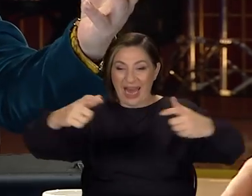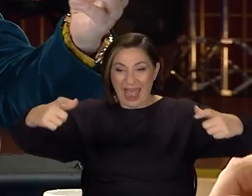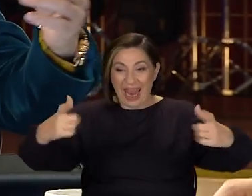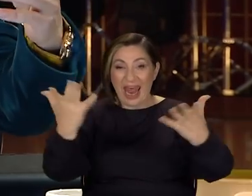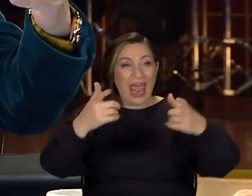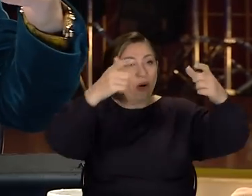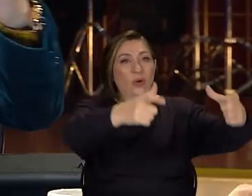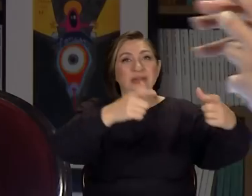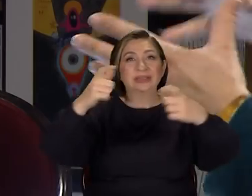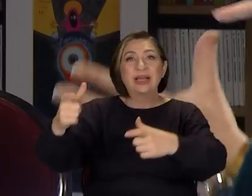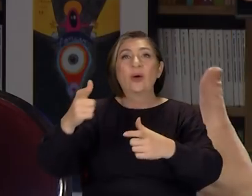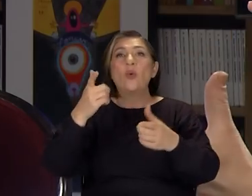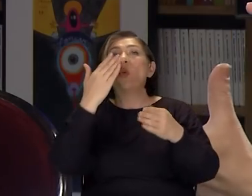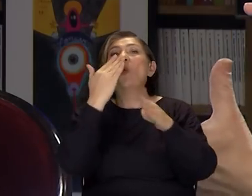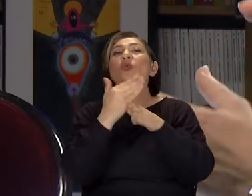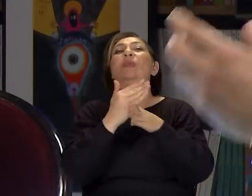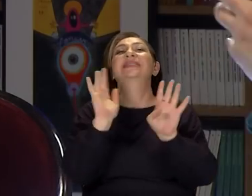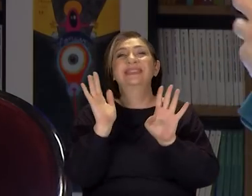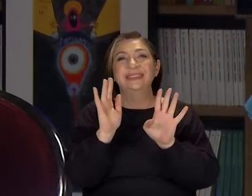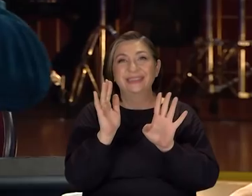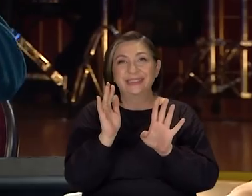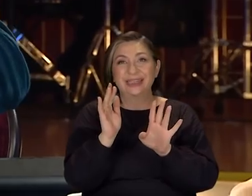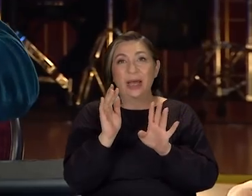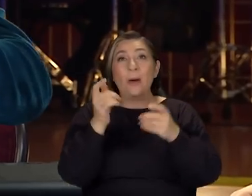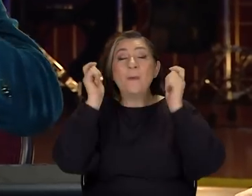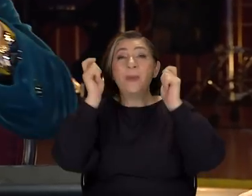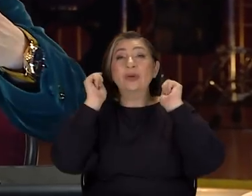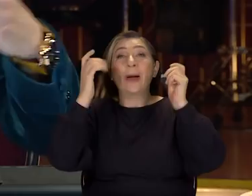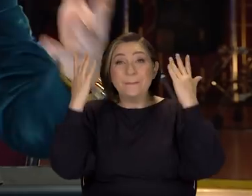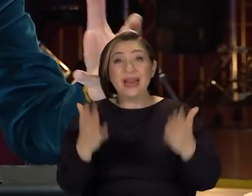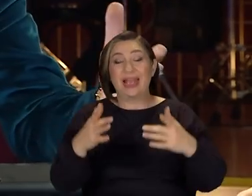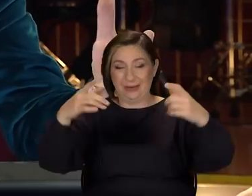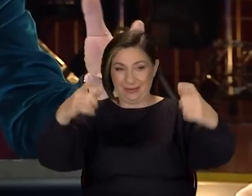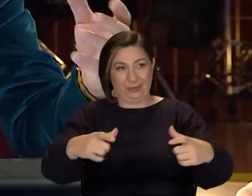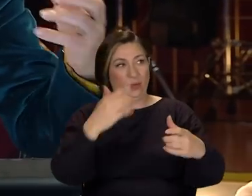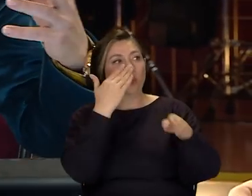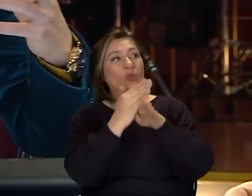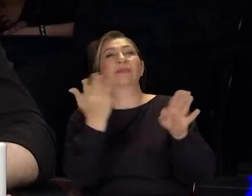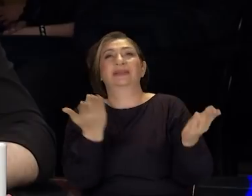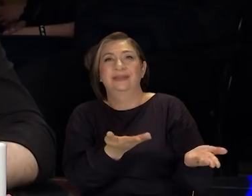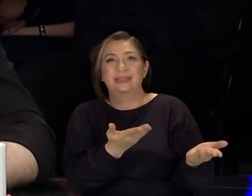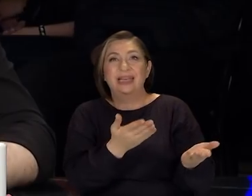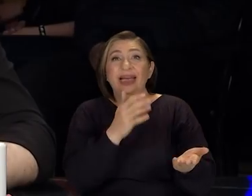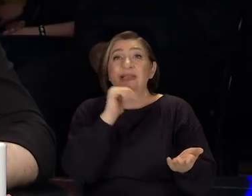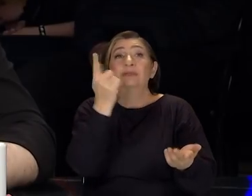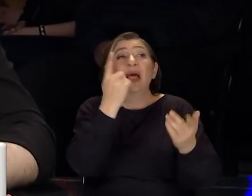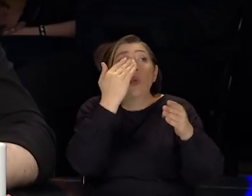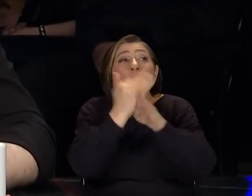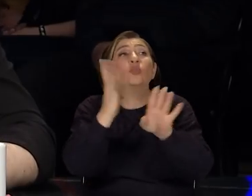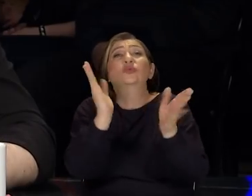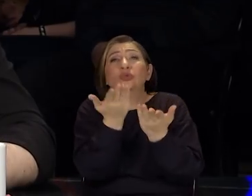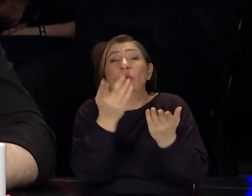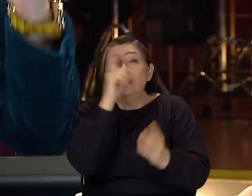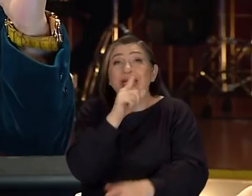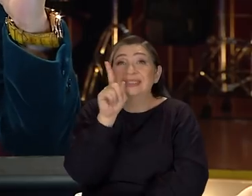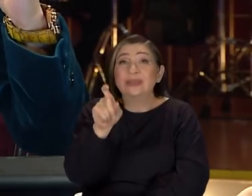koysak orasıyla uyuşmaz. Yani banyoda bile dursa banyoya bile uyuşmaz. Hiçbir yerle uyuşmuyoruz. Ondan